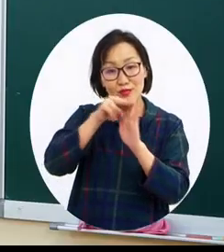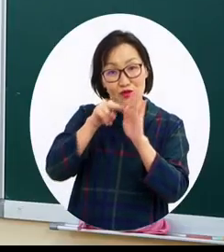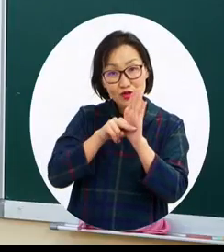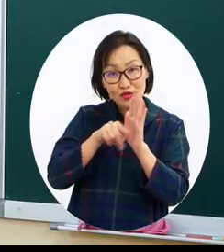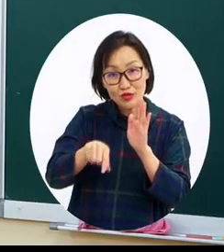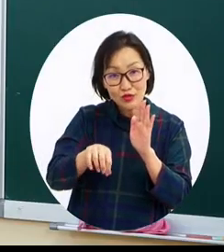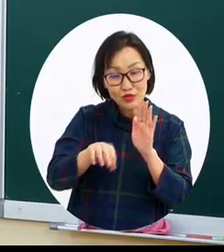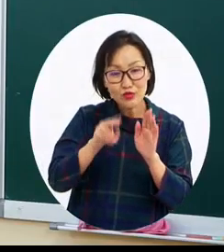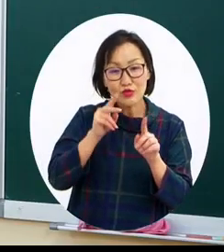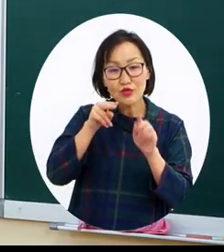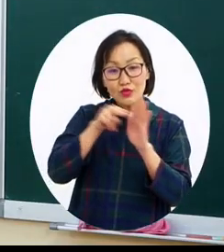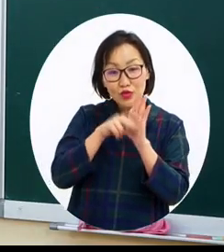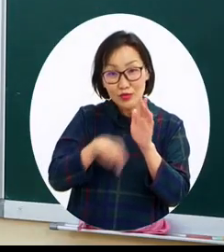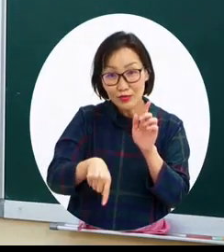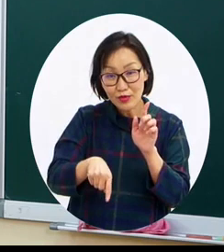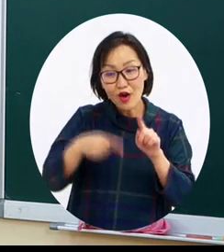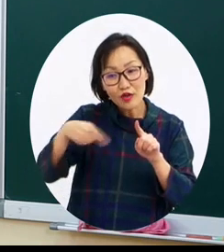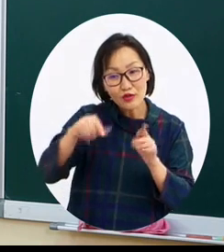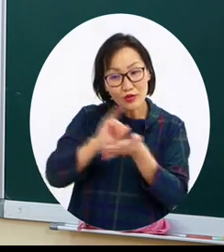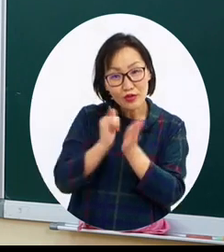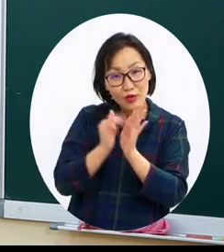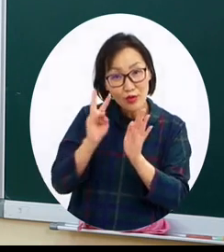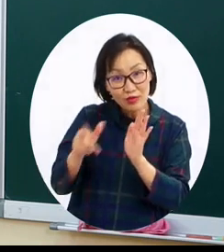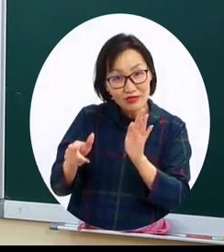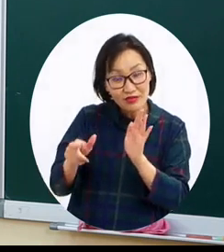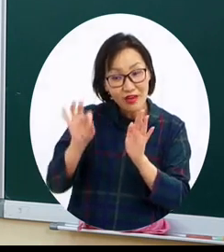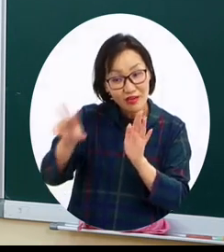болон ойролцоо эсрэг утгатай үгийг оллоо.